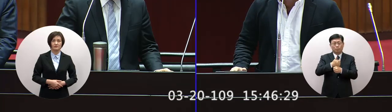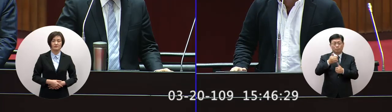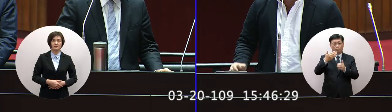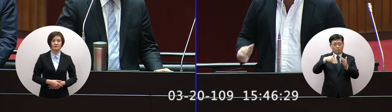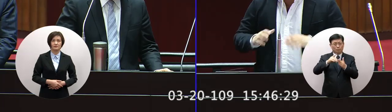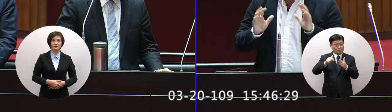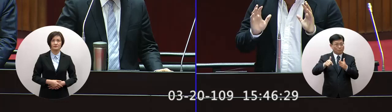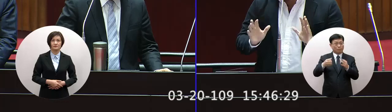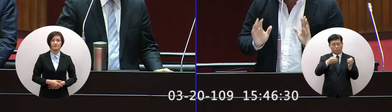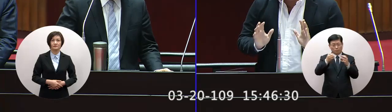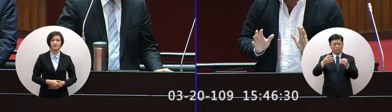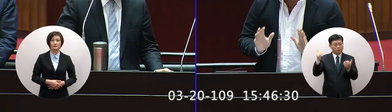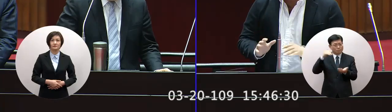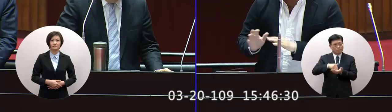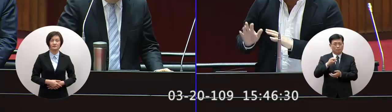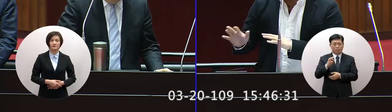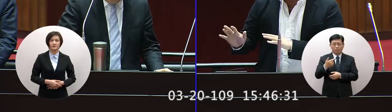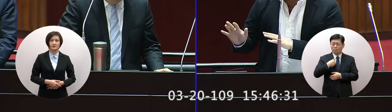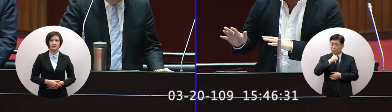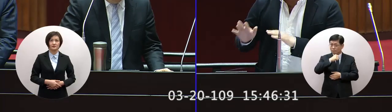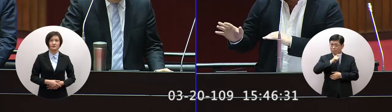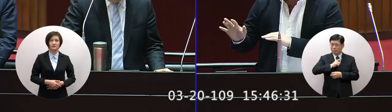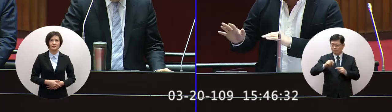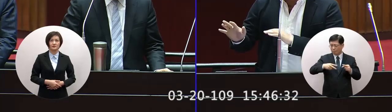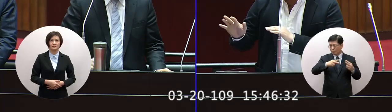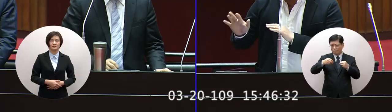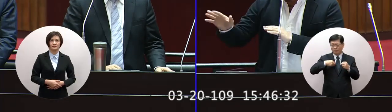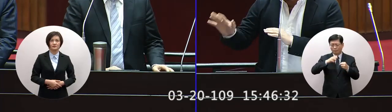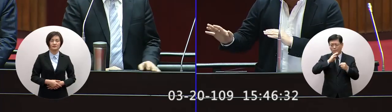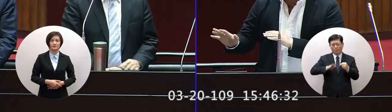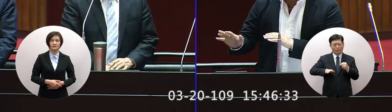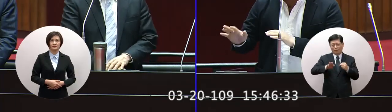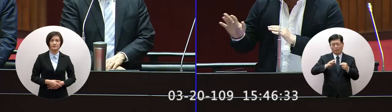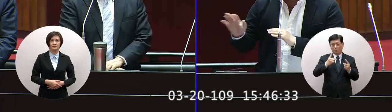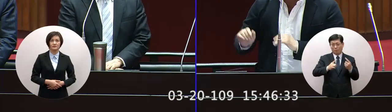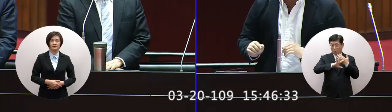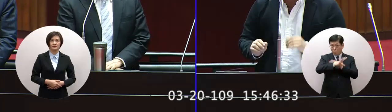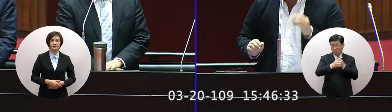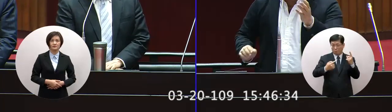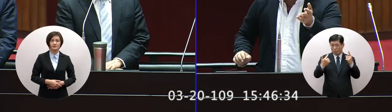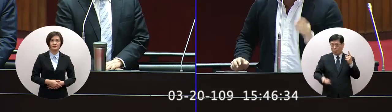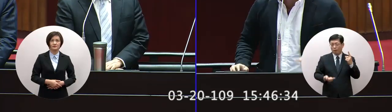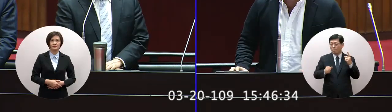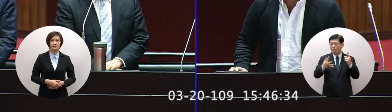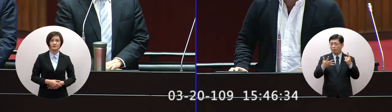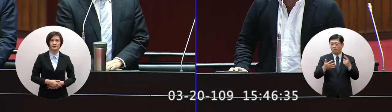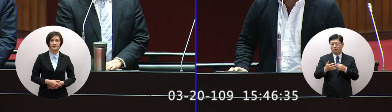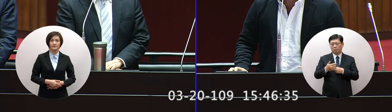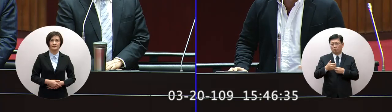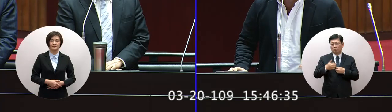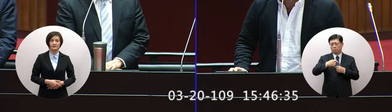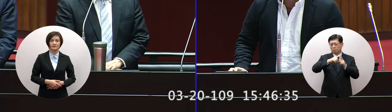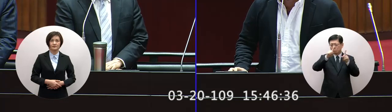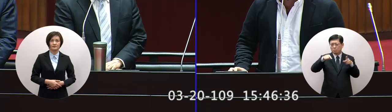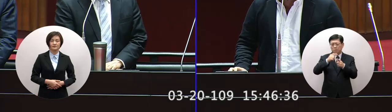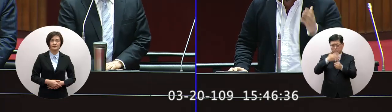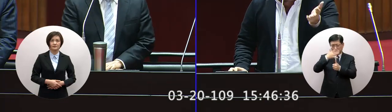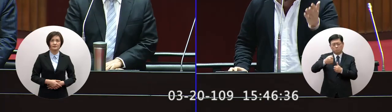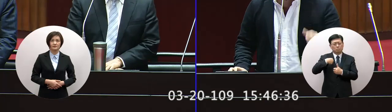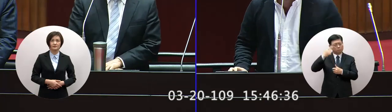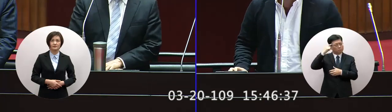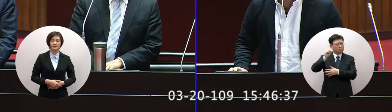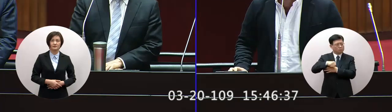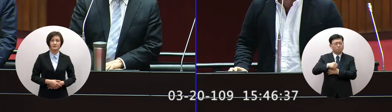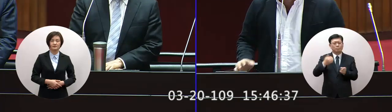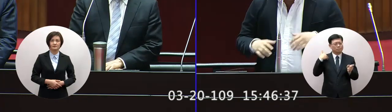在交换意见，到底为什么台湾的调适工作进展相比其他国家来的比较有限？我相信张署长其实也很同意哦。之